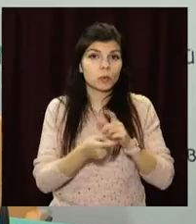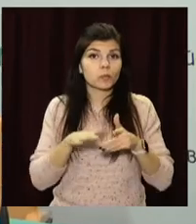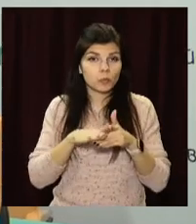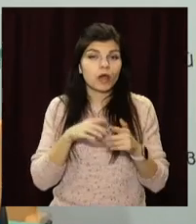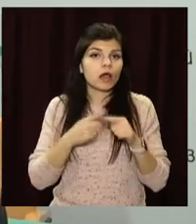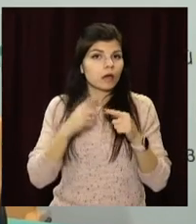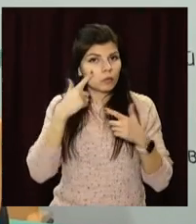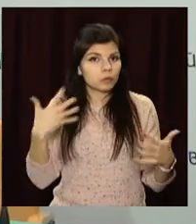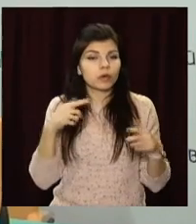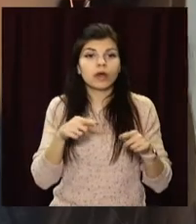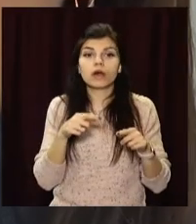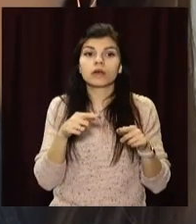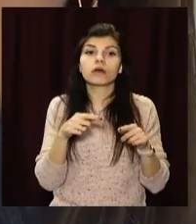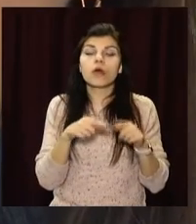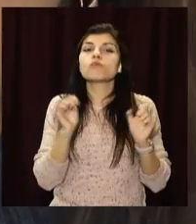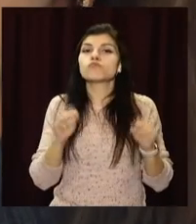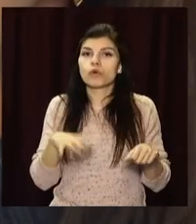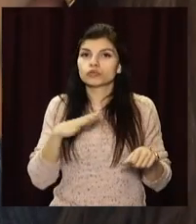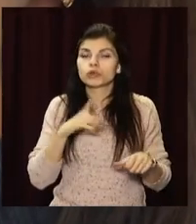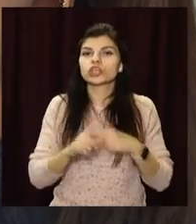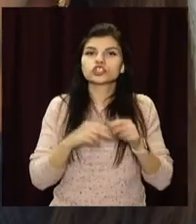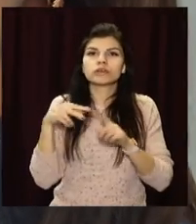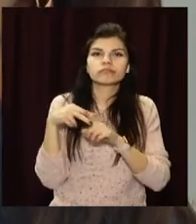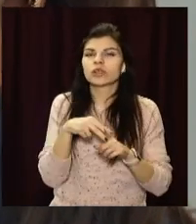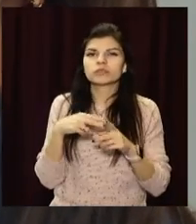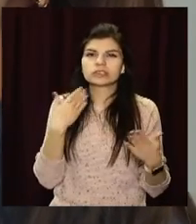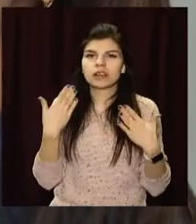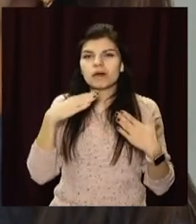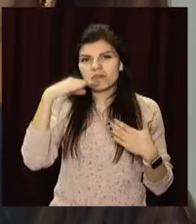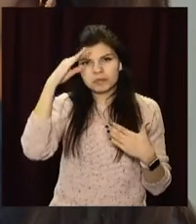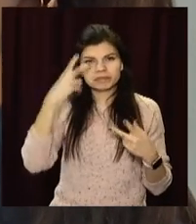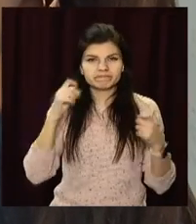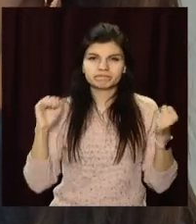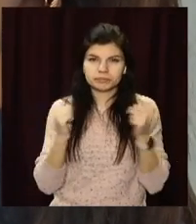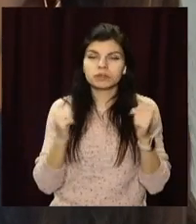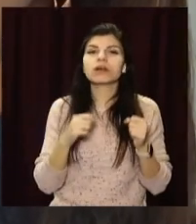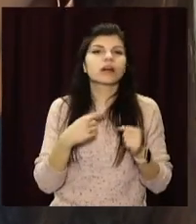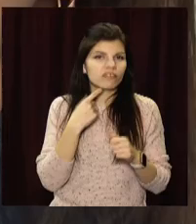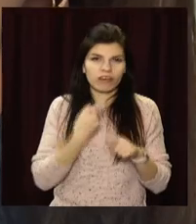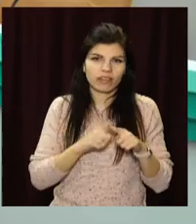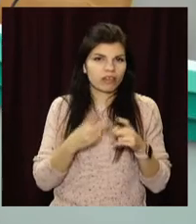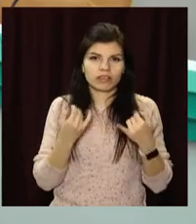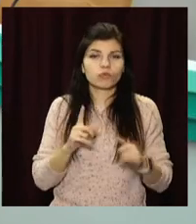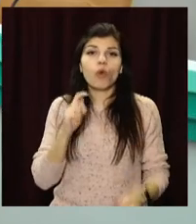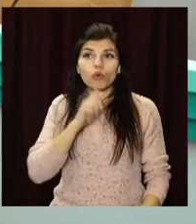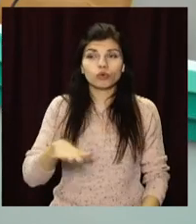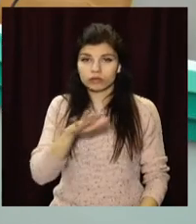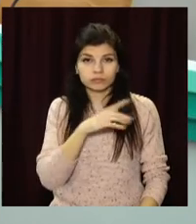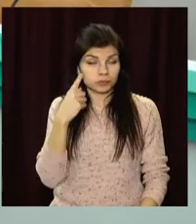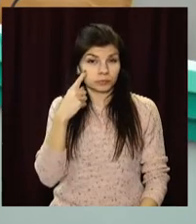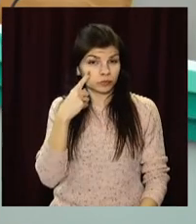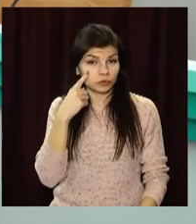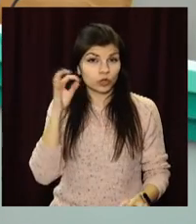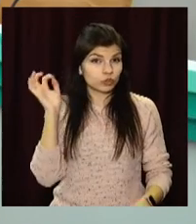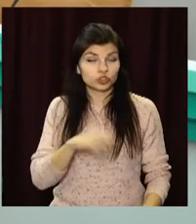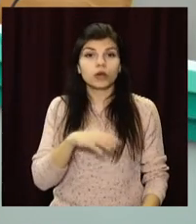по батькові, зокрема на по матері, може виникнути через напружені стосунки з татом. І не дивно, що виникають такі потреби, адже в Україні нерідко